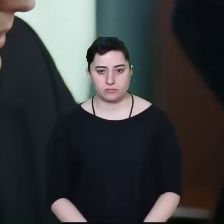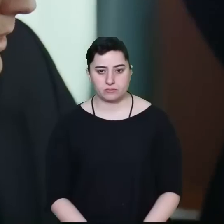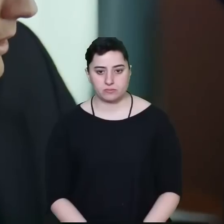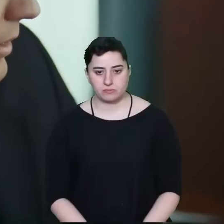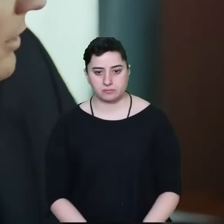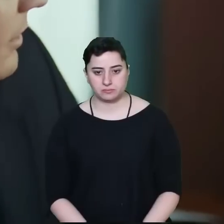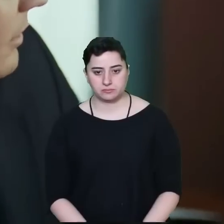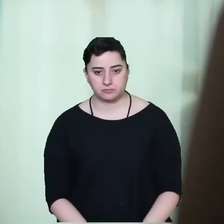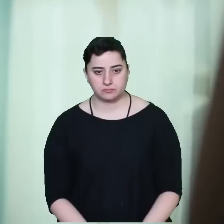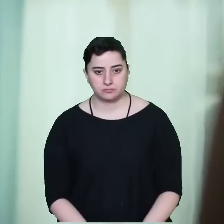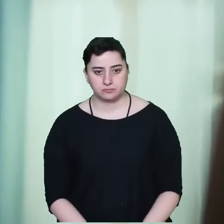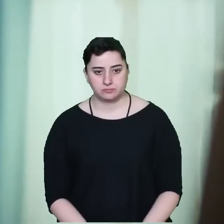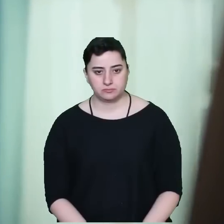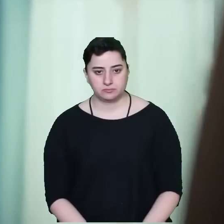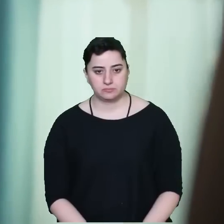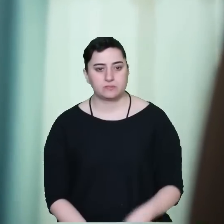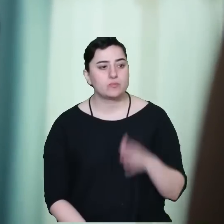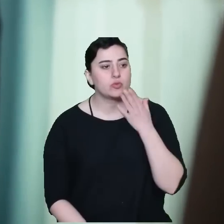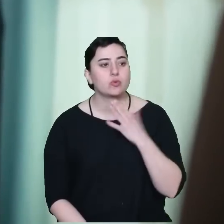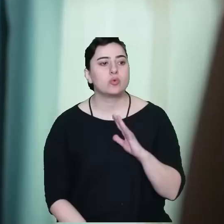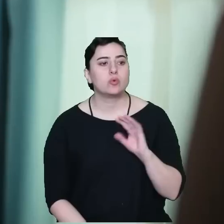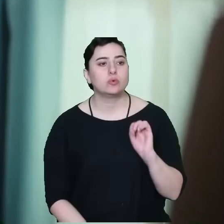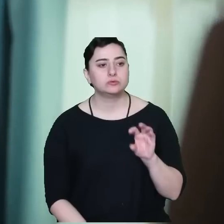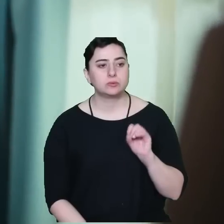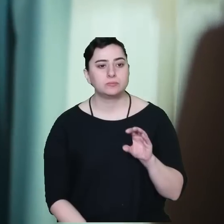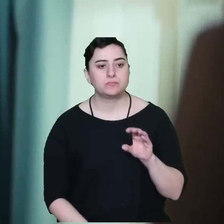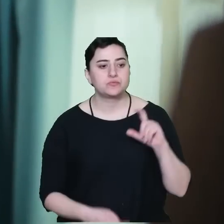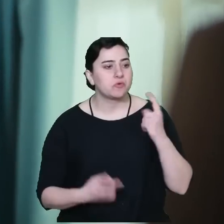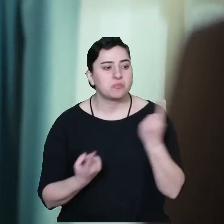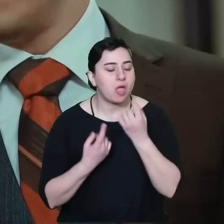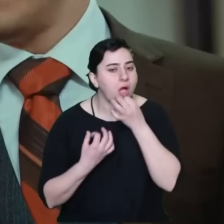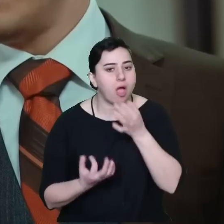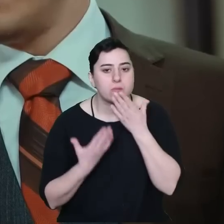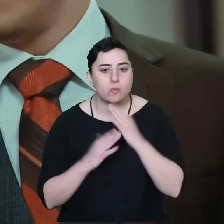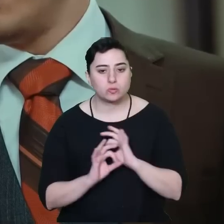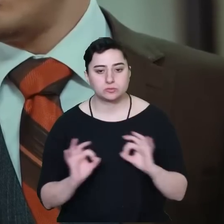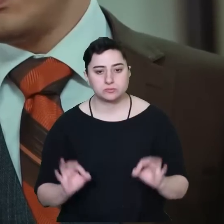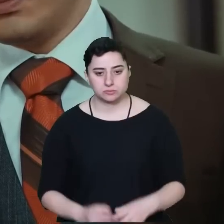Hakkı ürkek kalktı ayağa. Yok hocam. Cevattan haber yok.